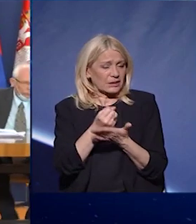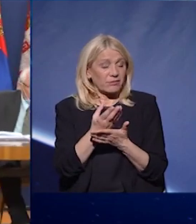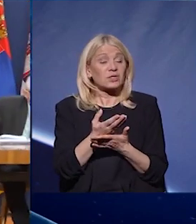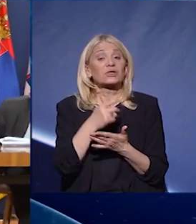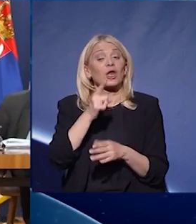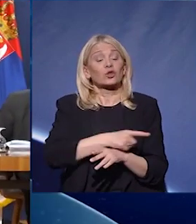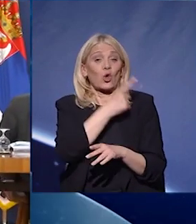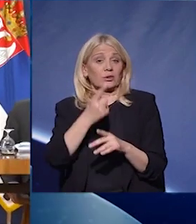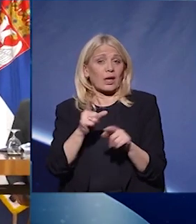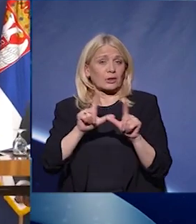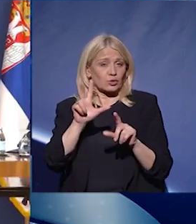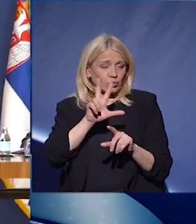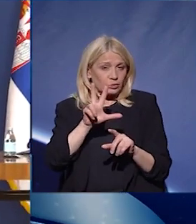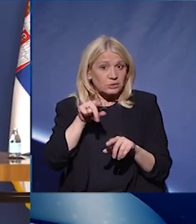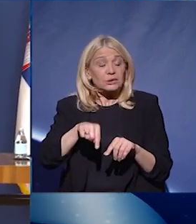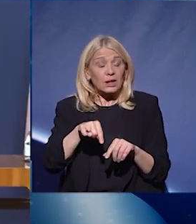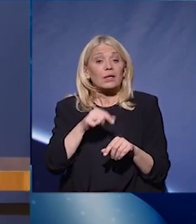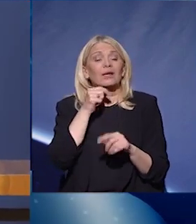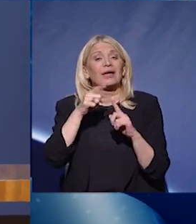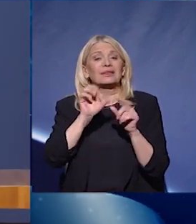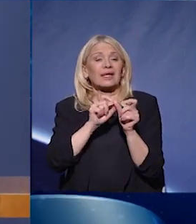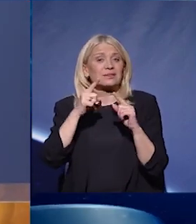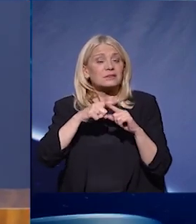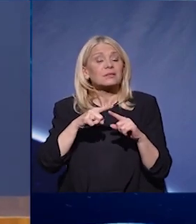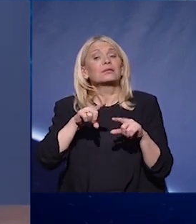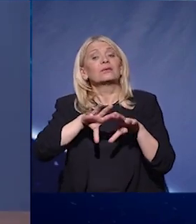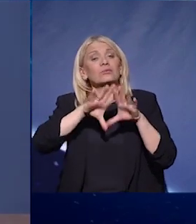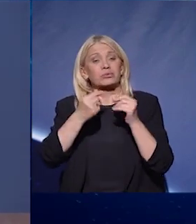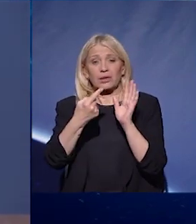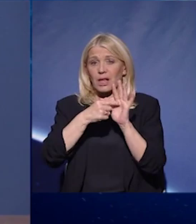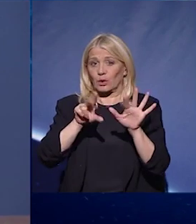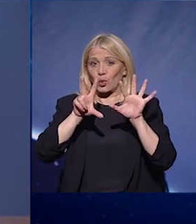do danas u 15 časova testirane su uzorci